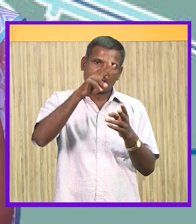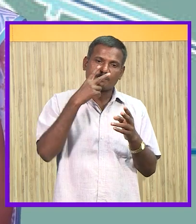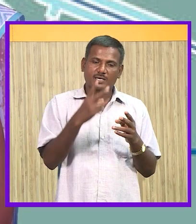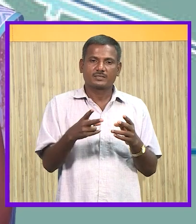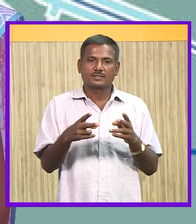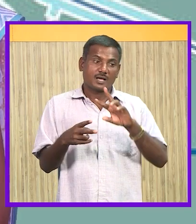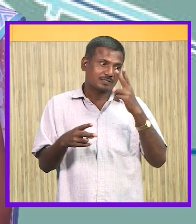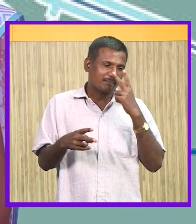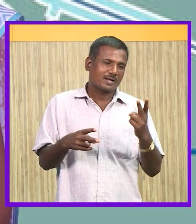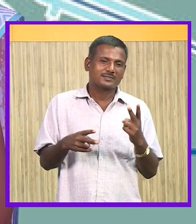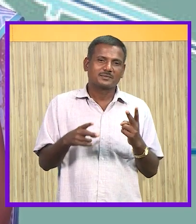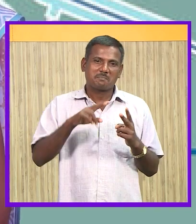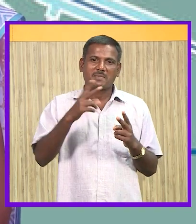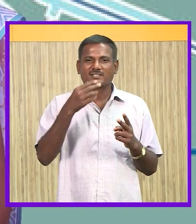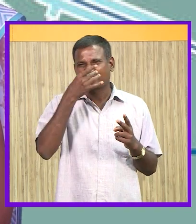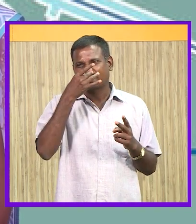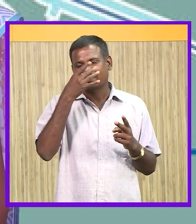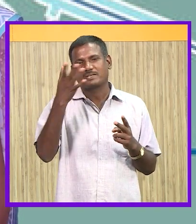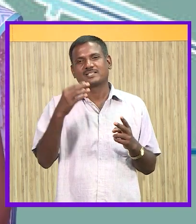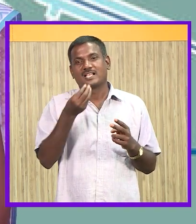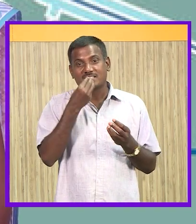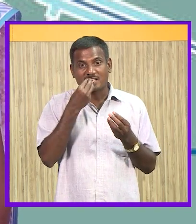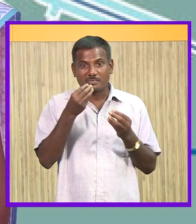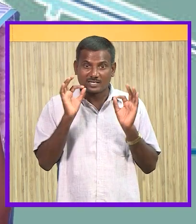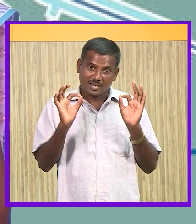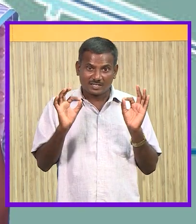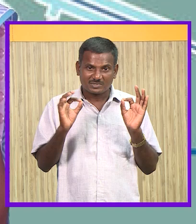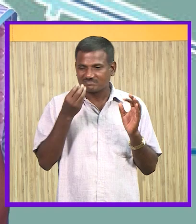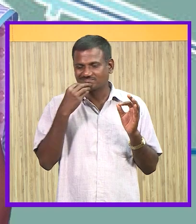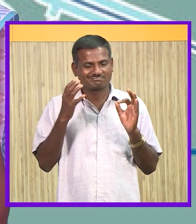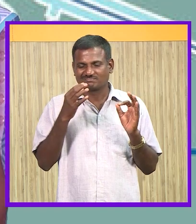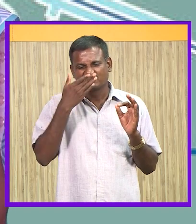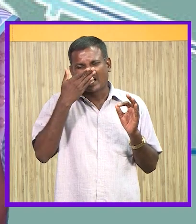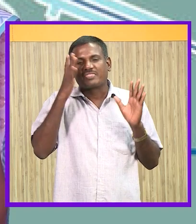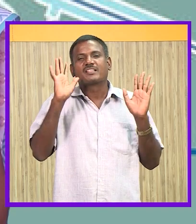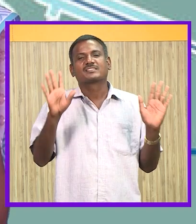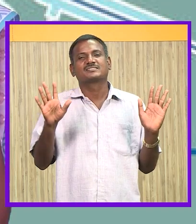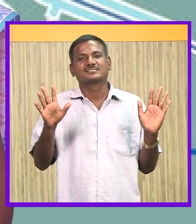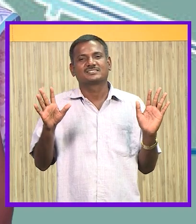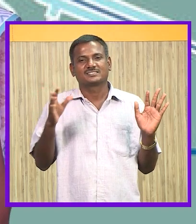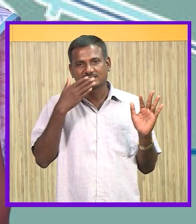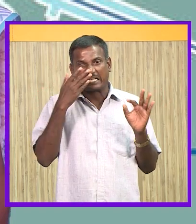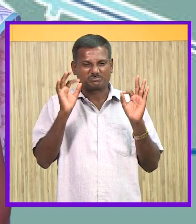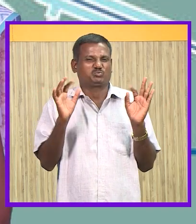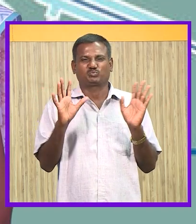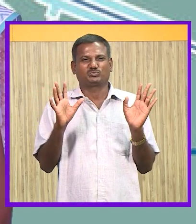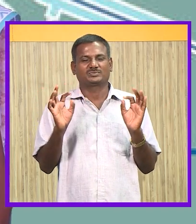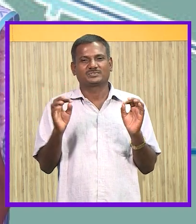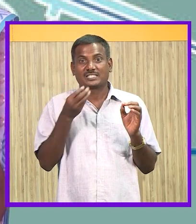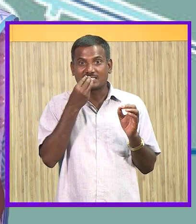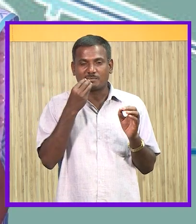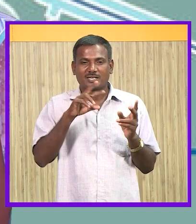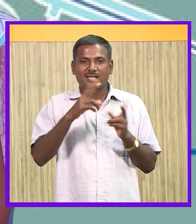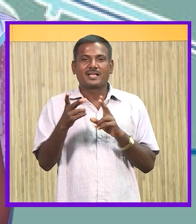பார்க்குறோம். அடுத்த நாள் பார்க்குறீங்க, எப்படி இருக்கும் அந்த சாப்பாட்டை ஸ்மெல் பண்ண முடியுமா? என்ன வரும்? ஒரு பேட் ஸ்மெல் வரும் இல்லையா.